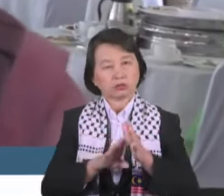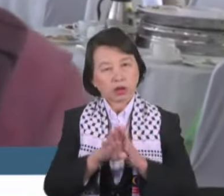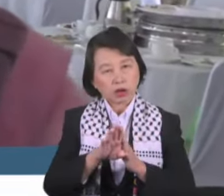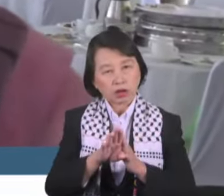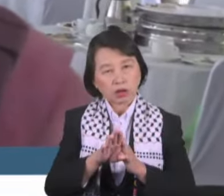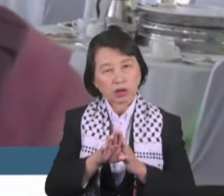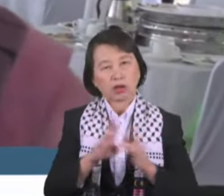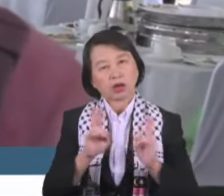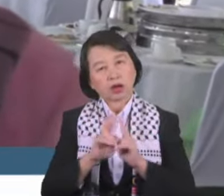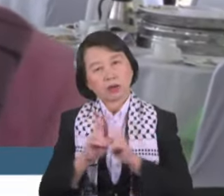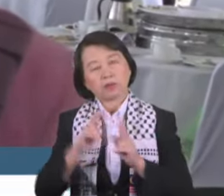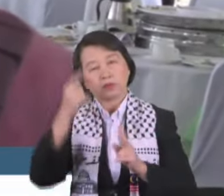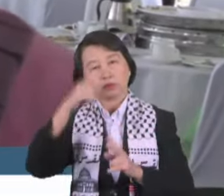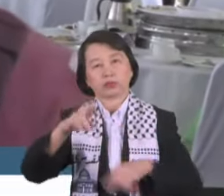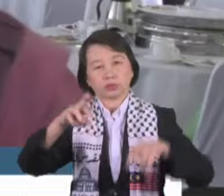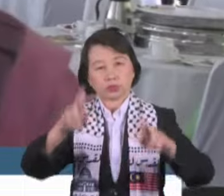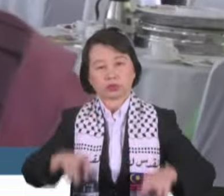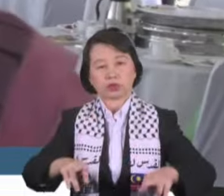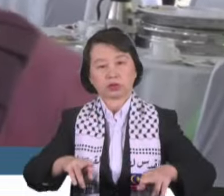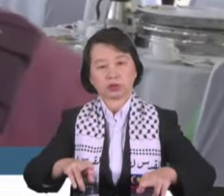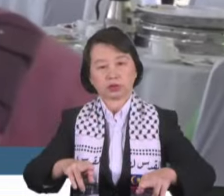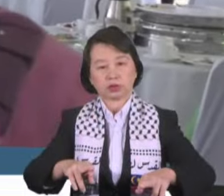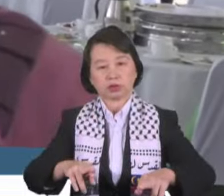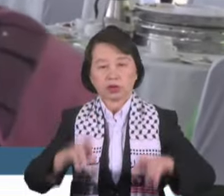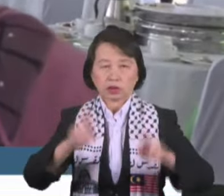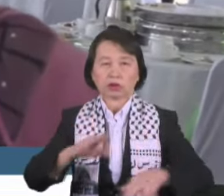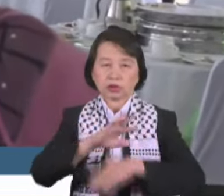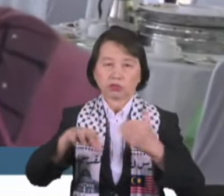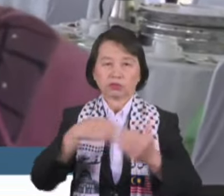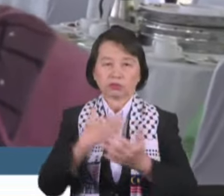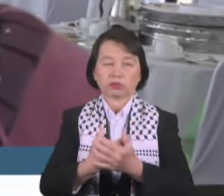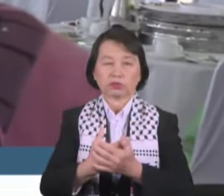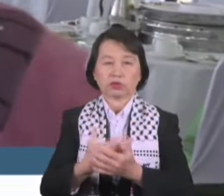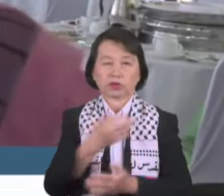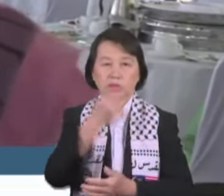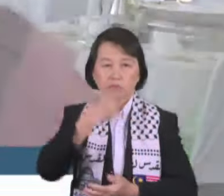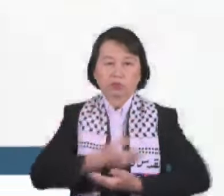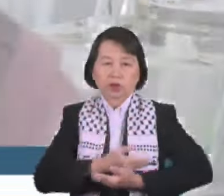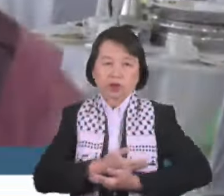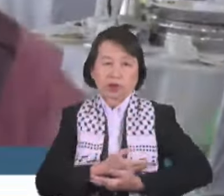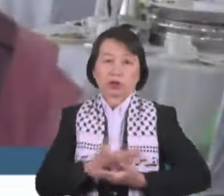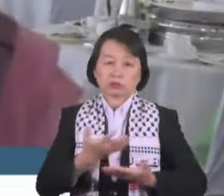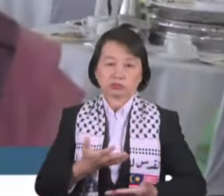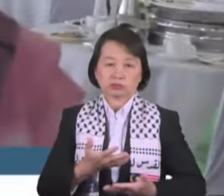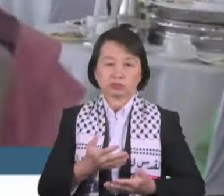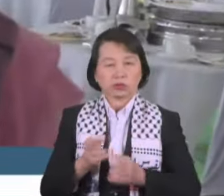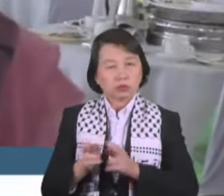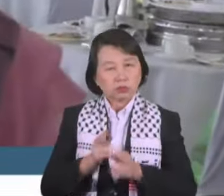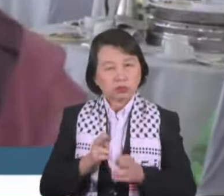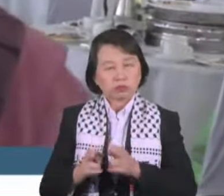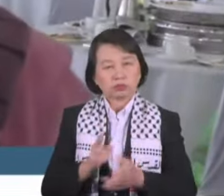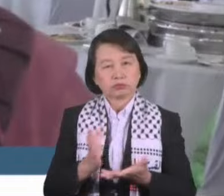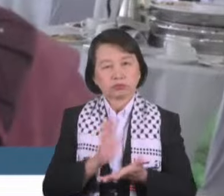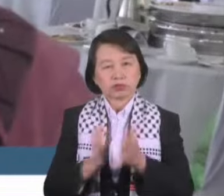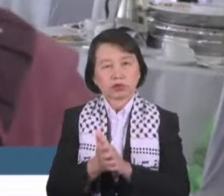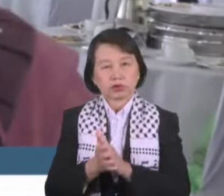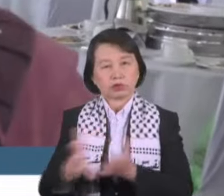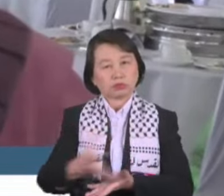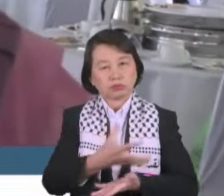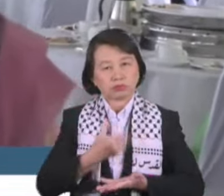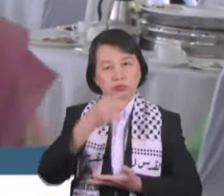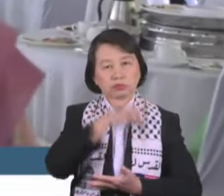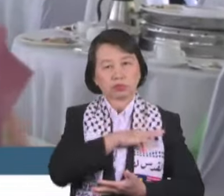ke gapo-gapo untuk rakyat dan rakyat jelata dan untuk anak-anak lah. Usaha untuk menjadi pendapatan